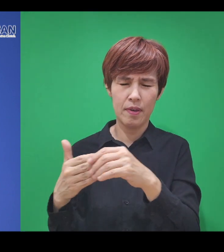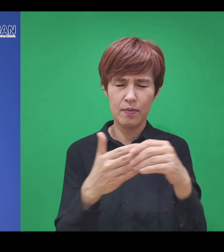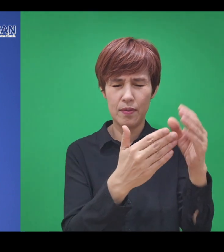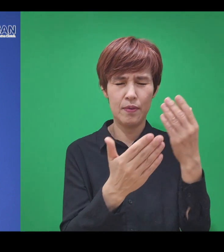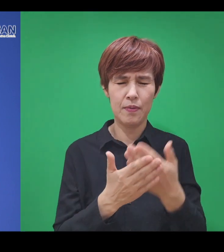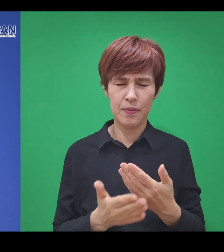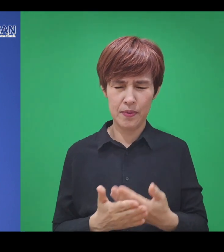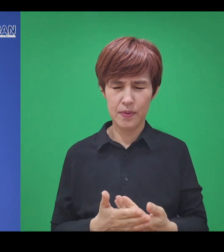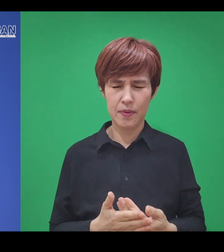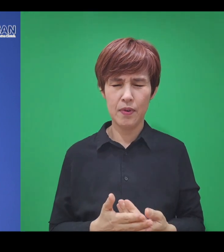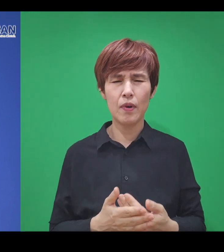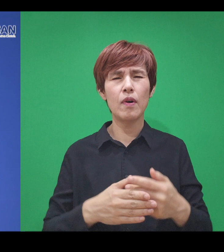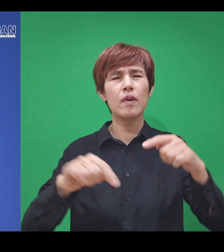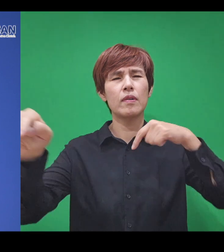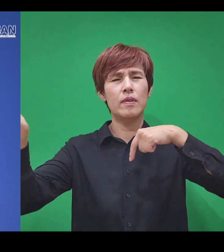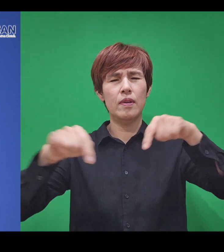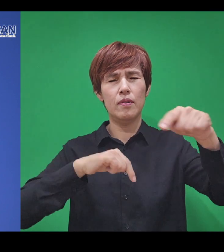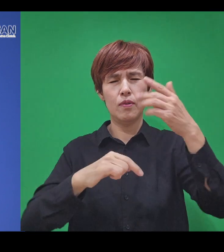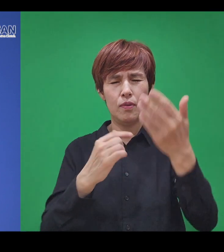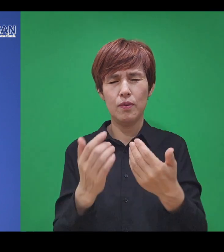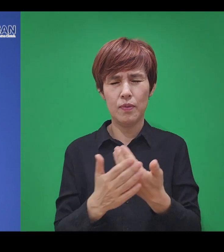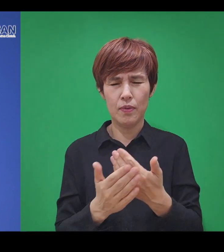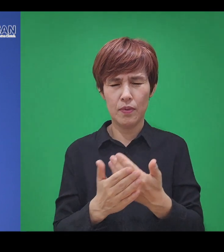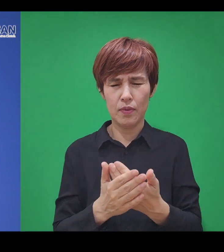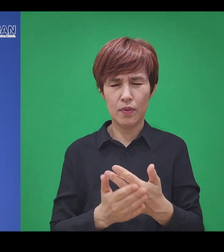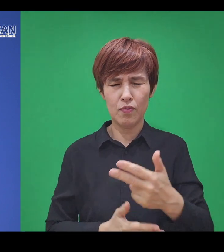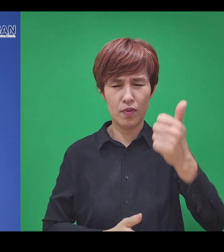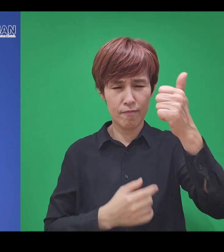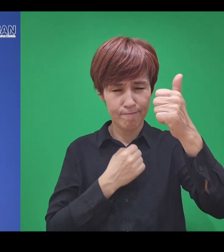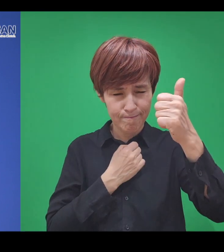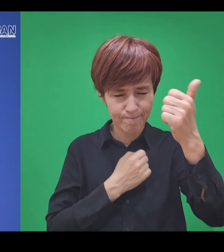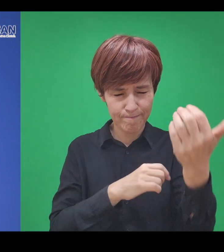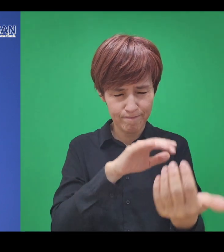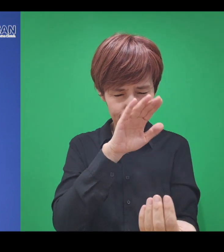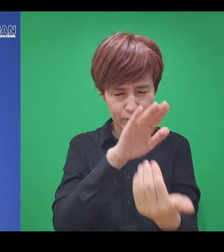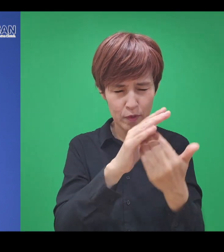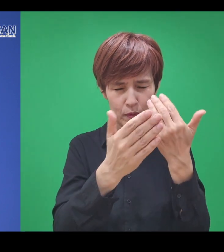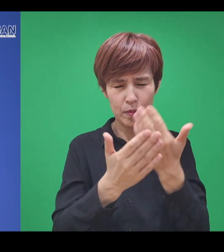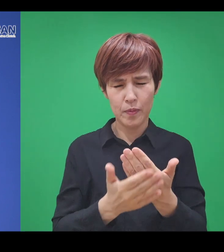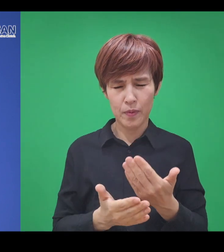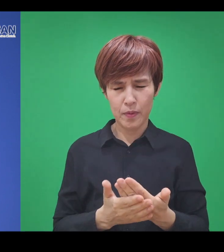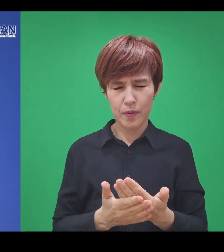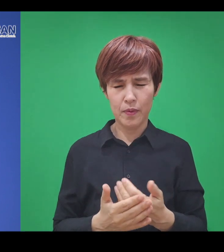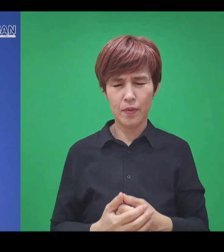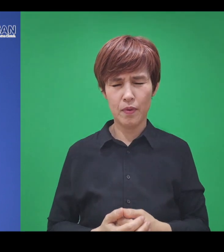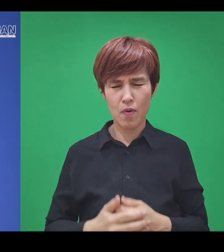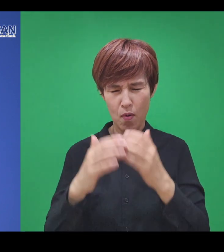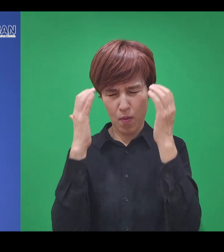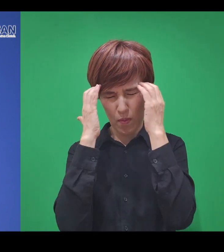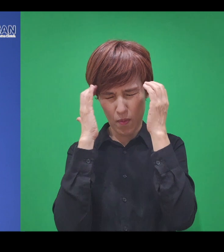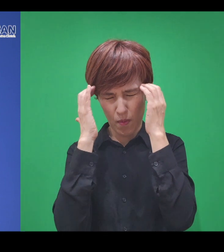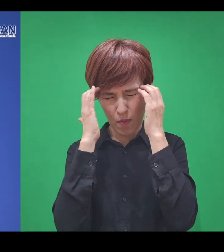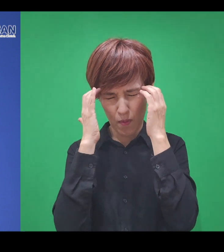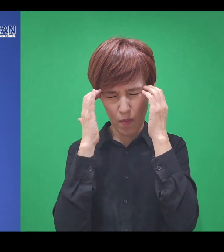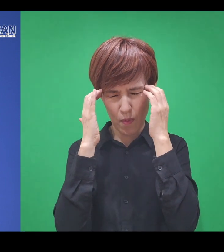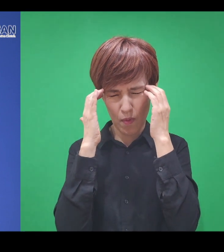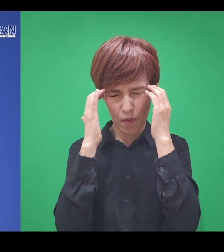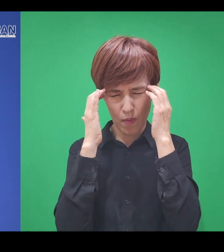주시옵소서. 통치해 주시옵소서. 주의 뜻을 이루어 주시옵소서. 고통 가운데